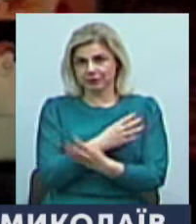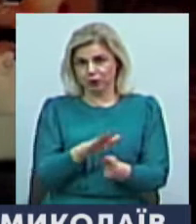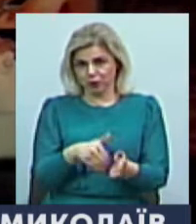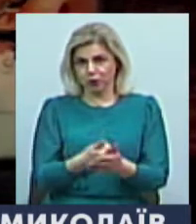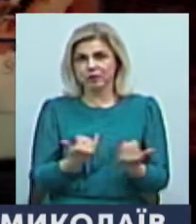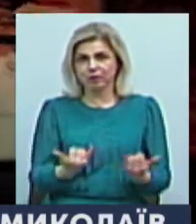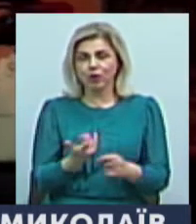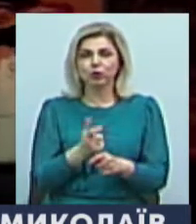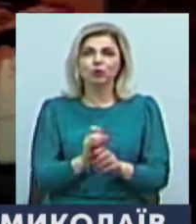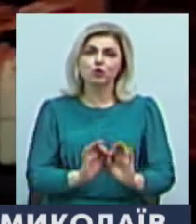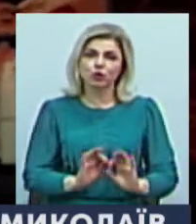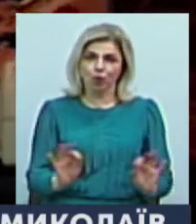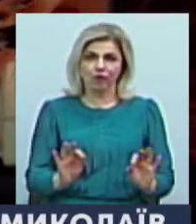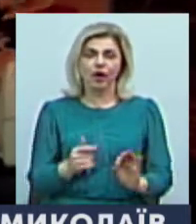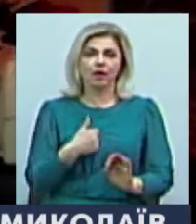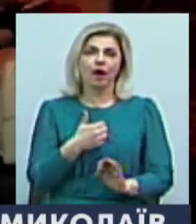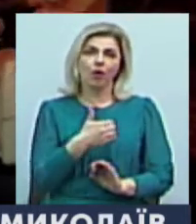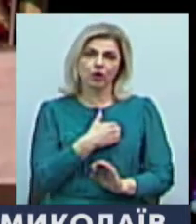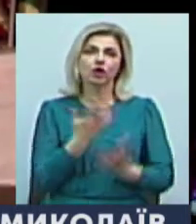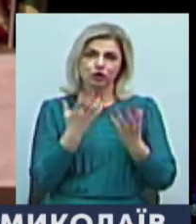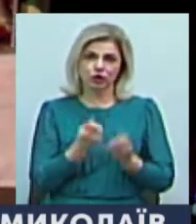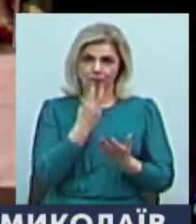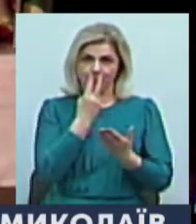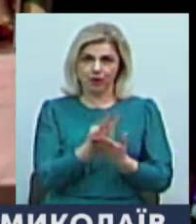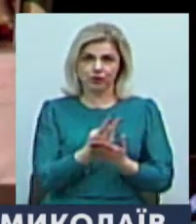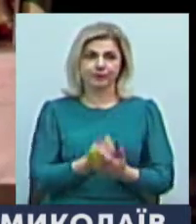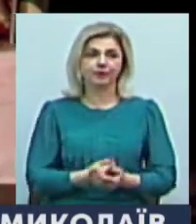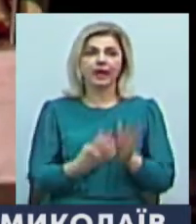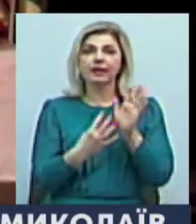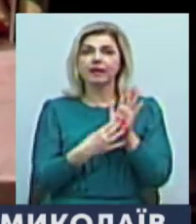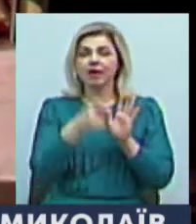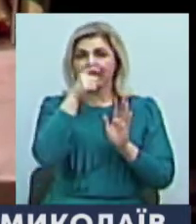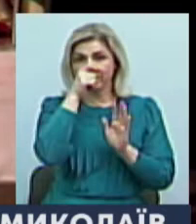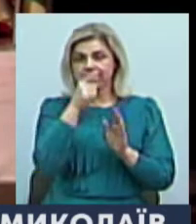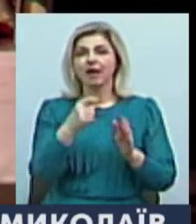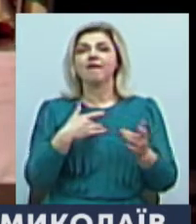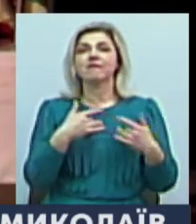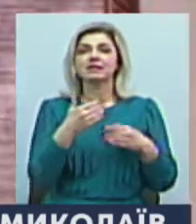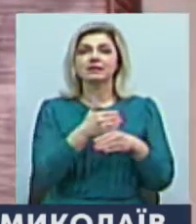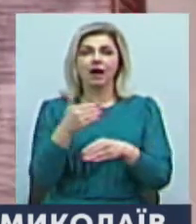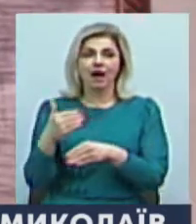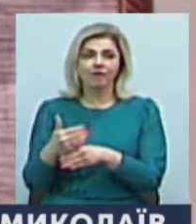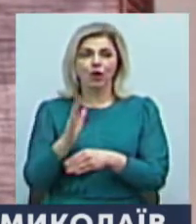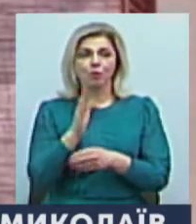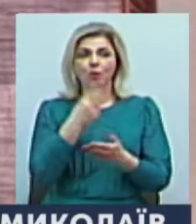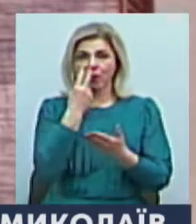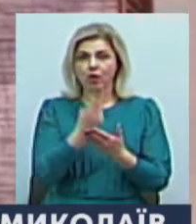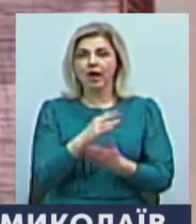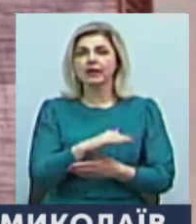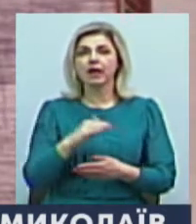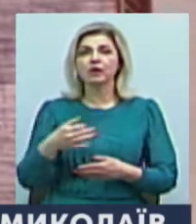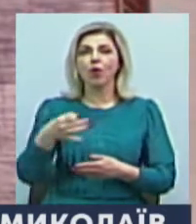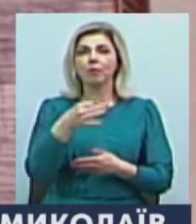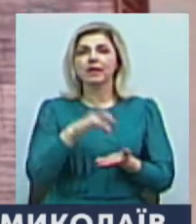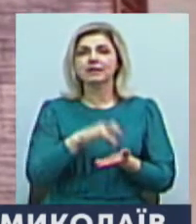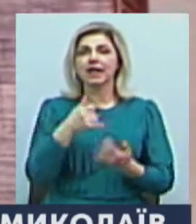дуже чудовий, мені, я б хотіла ще побачити. 9 квітня вистава «Вернісаж почуттів» буде показано у дитячому обласному центрі